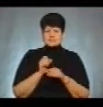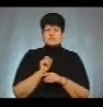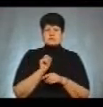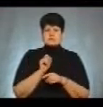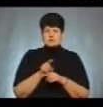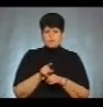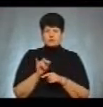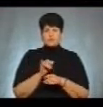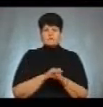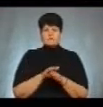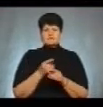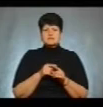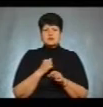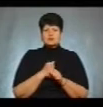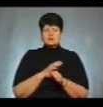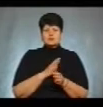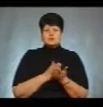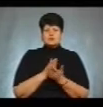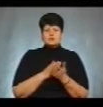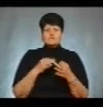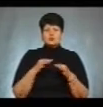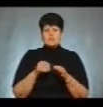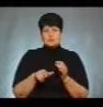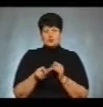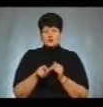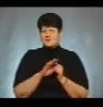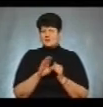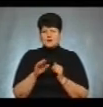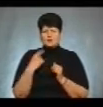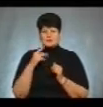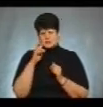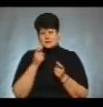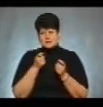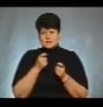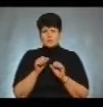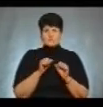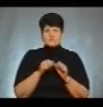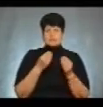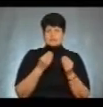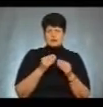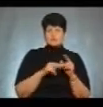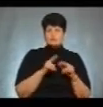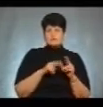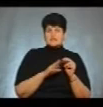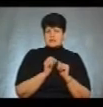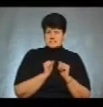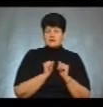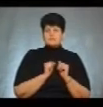замовником і виконавцем цих робіт була служба автомобільних доріг. Ні обласна державна адміністрація, ні управління капітального будівництва